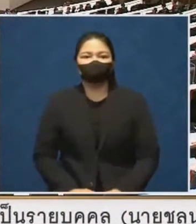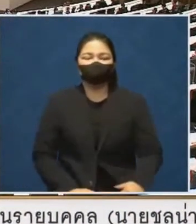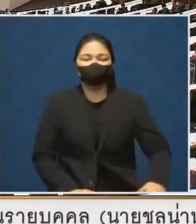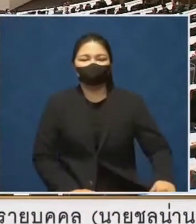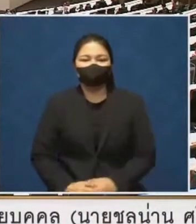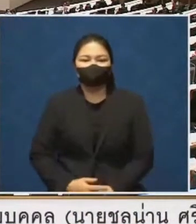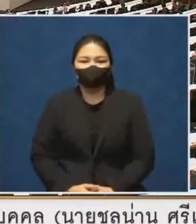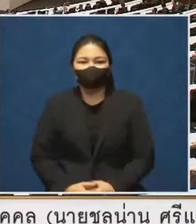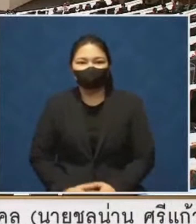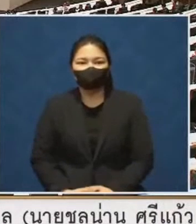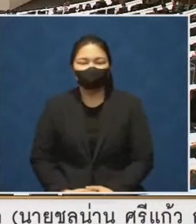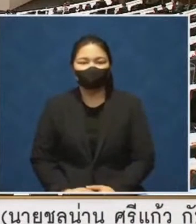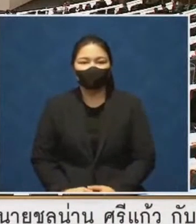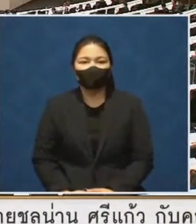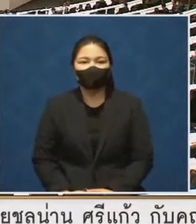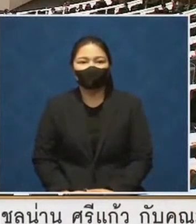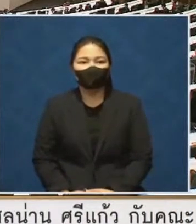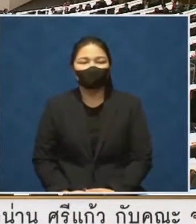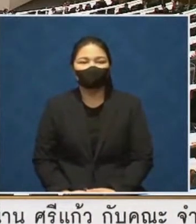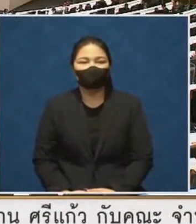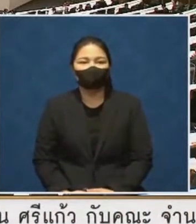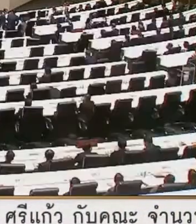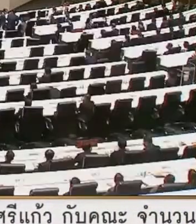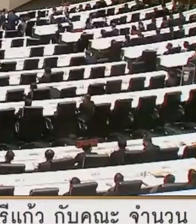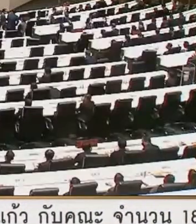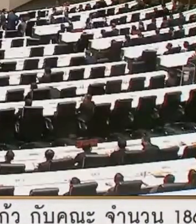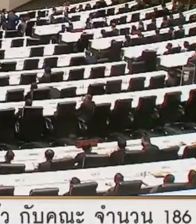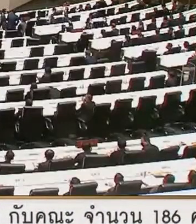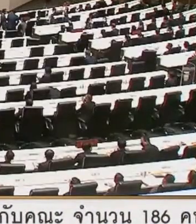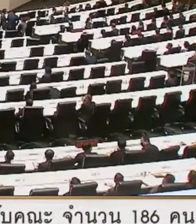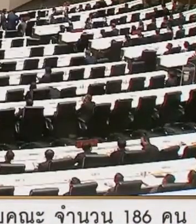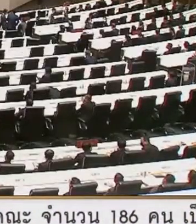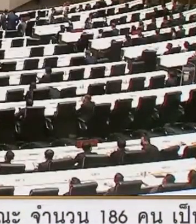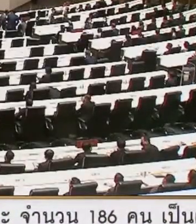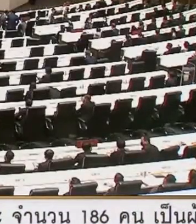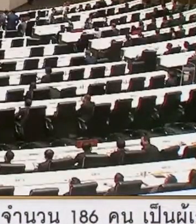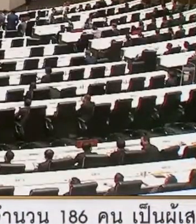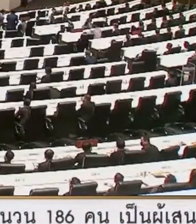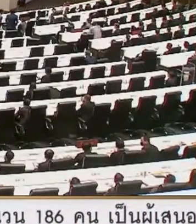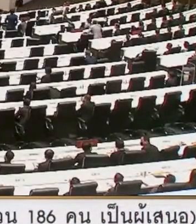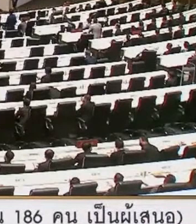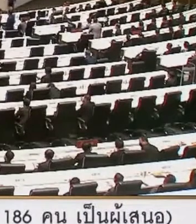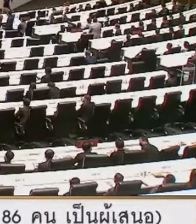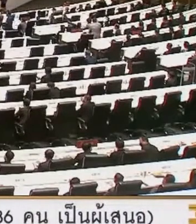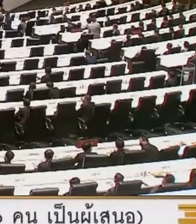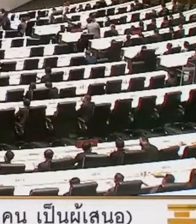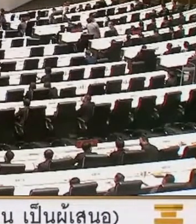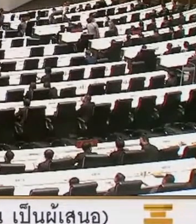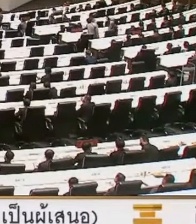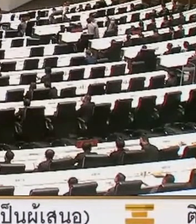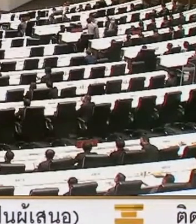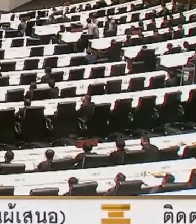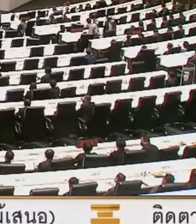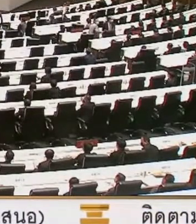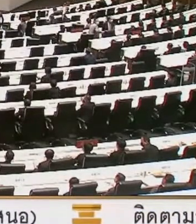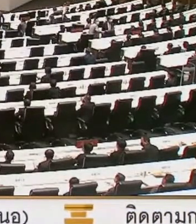ดฮะที่จะเกิดขึ้นวันพรุ่งนี้ฮะยุทธการกระชากหน้ากากคนดีฮะนี่เขาตั้งชื่อนี้นะ อย่างกับหนัง